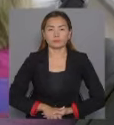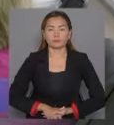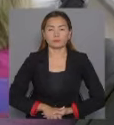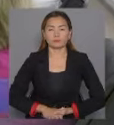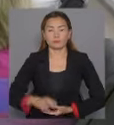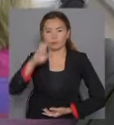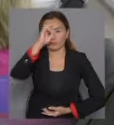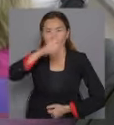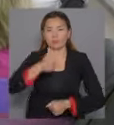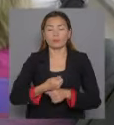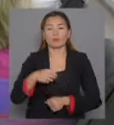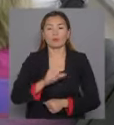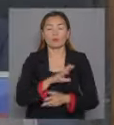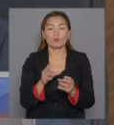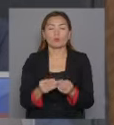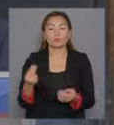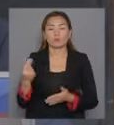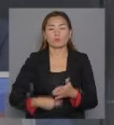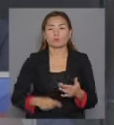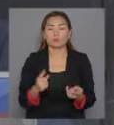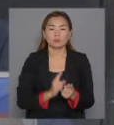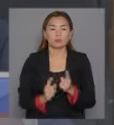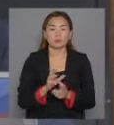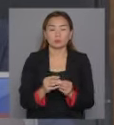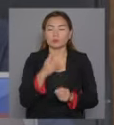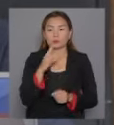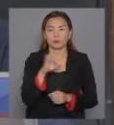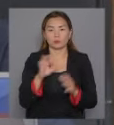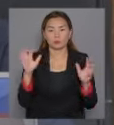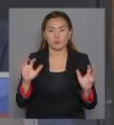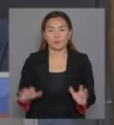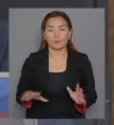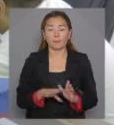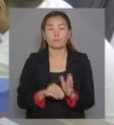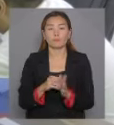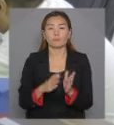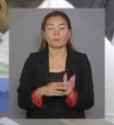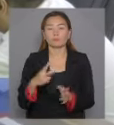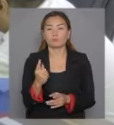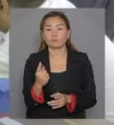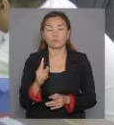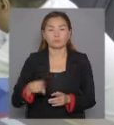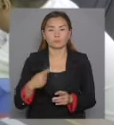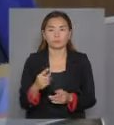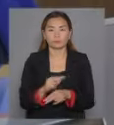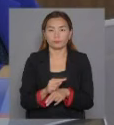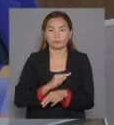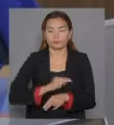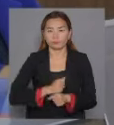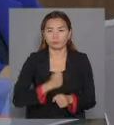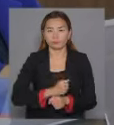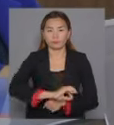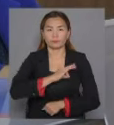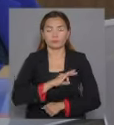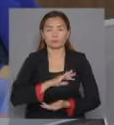Мемлекет басшысы өткен жылдың соңында қол қойған өзгерістің бірі тіл туралы заңға қатысты. Заңның 21-ші бабына толықтырулар енгізіліп,